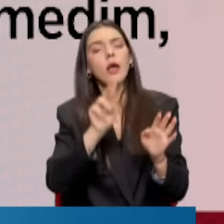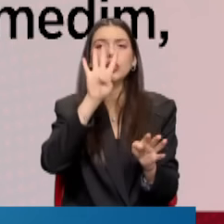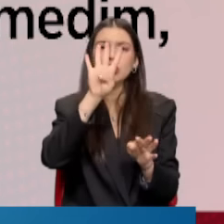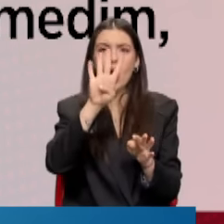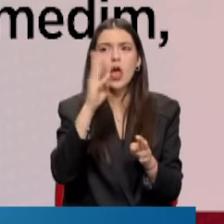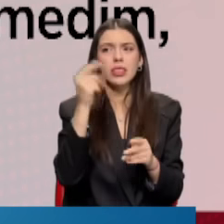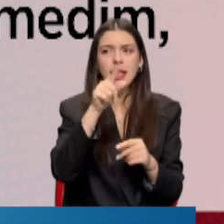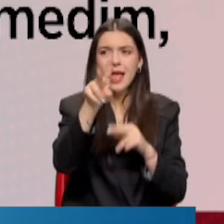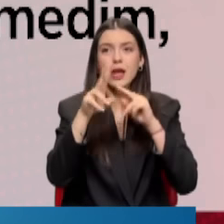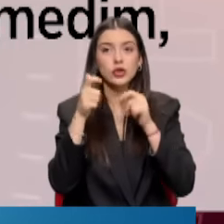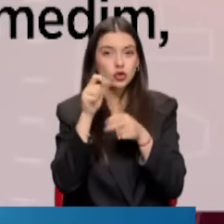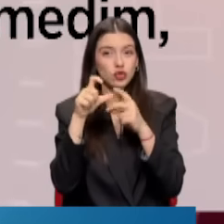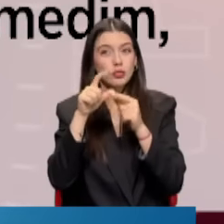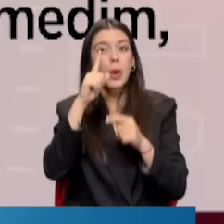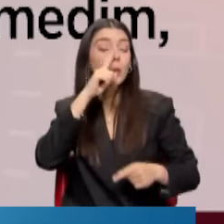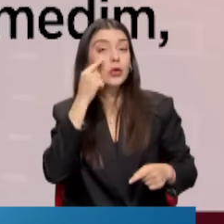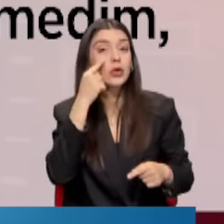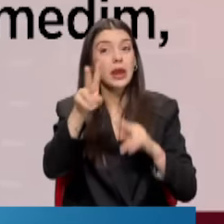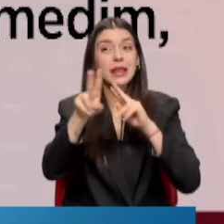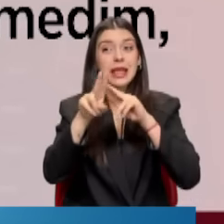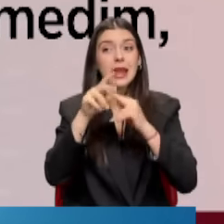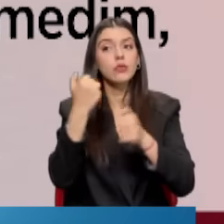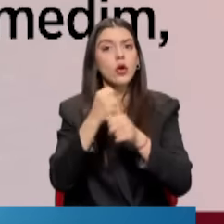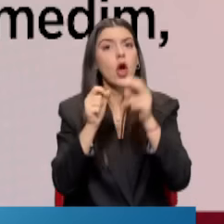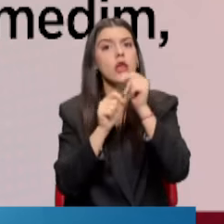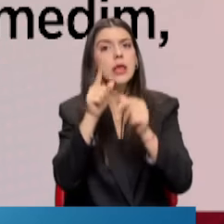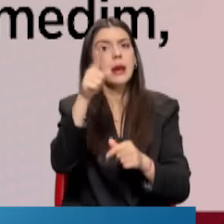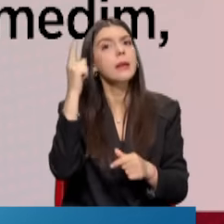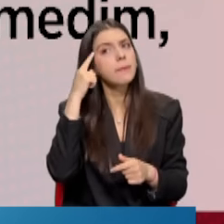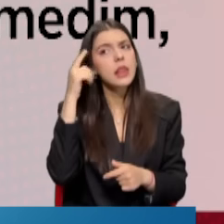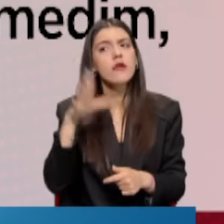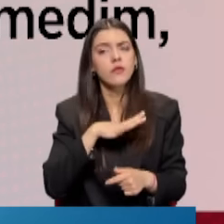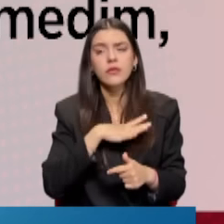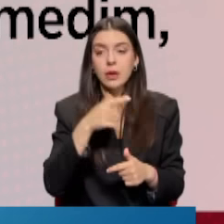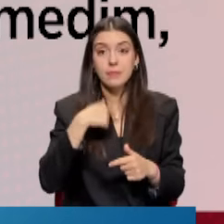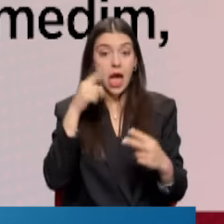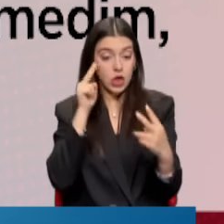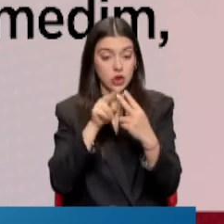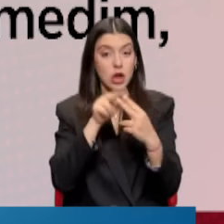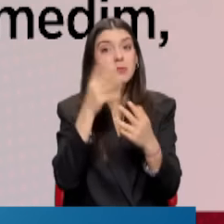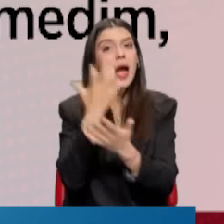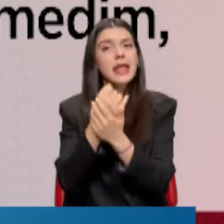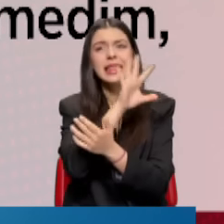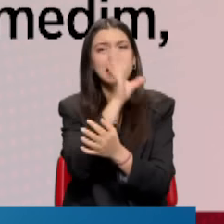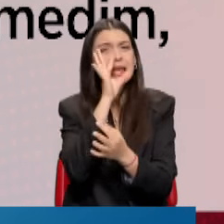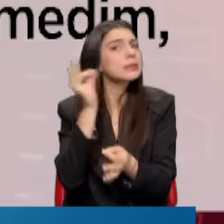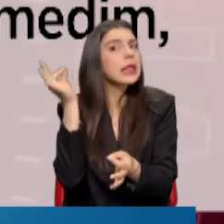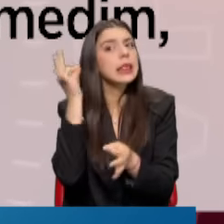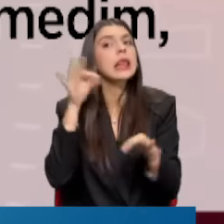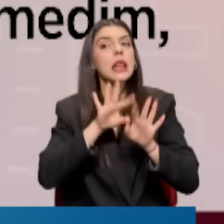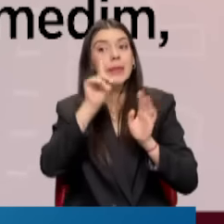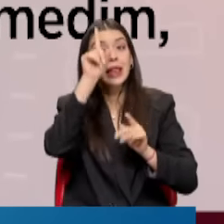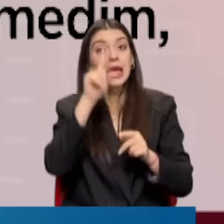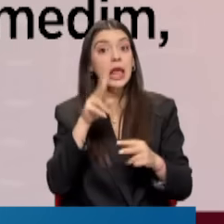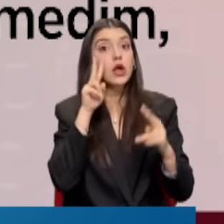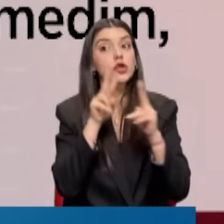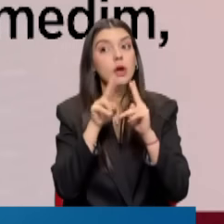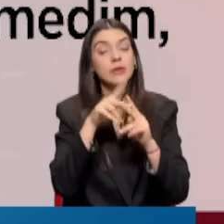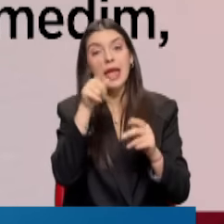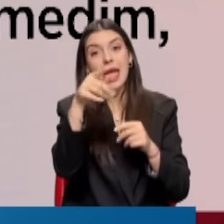şube müdürümüz Kerem Gökay Öner'in bilgisi vardır Ben görüşmelerin kayıtlarını kimseye dinletmedi sadece ilk görüşmeyi